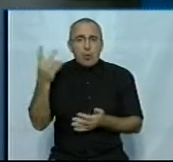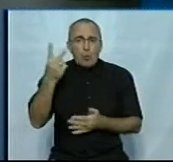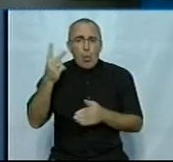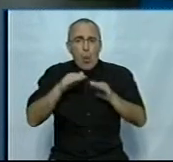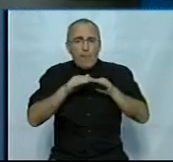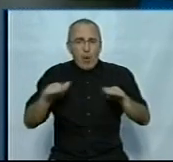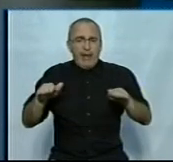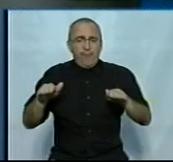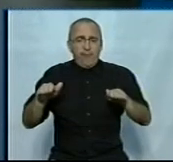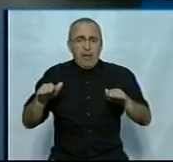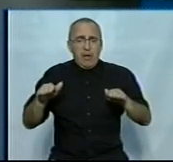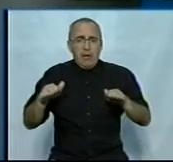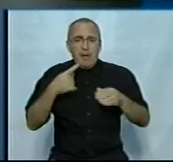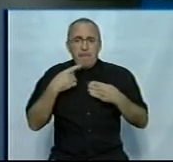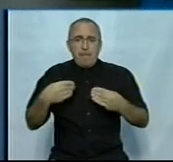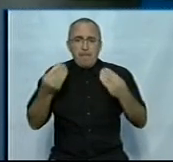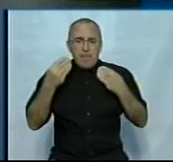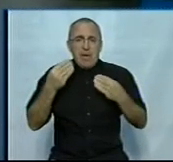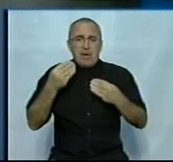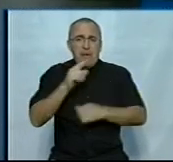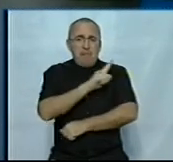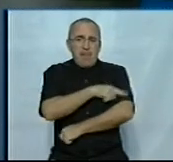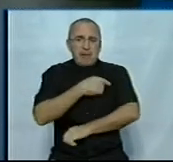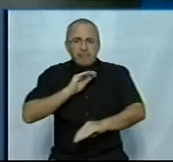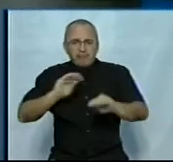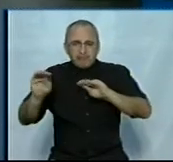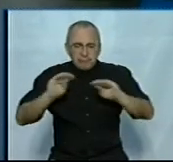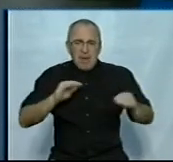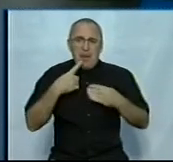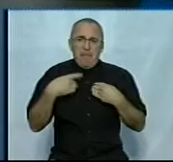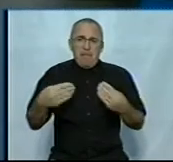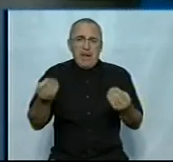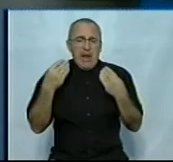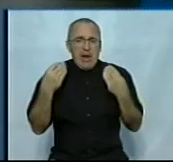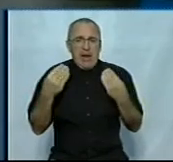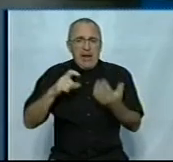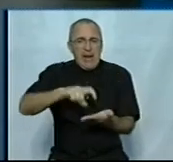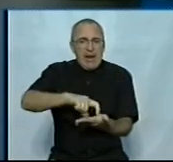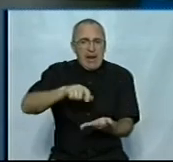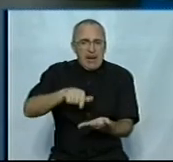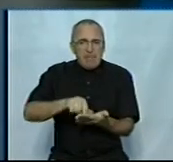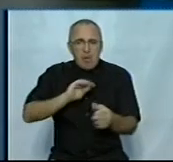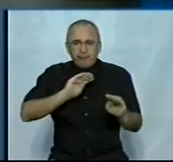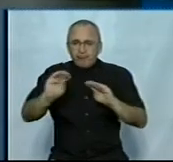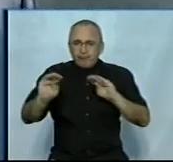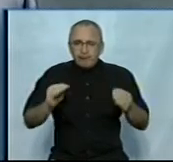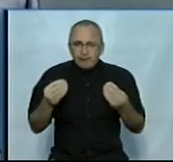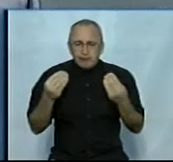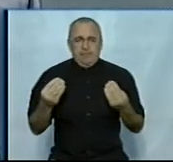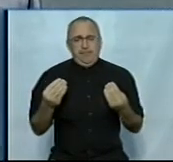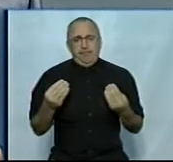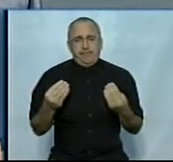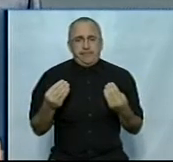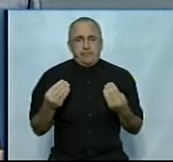і прекрасне медичне устаткування, і прекрасні кімнати оздоблені, і